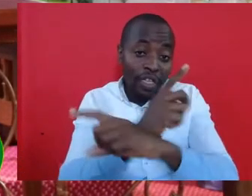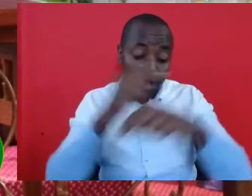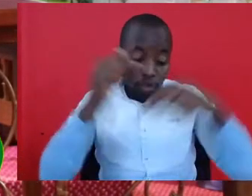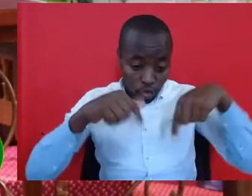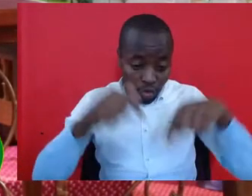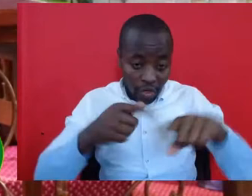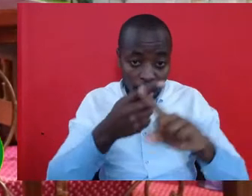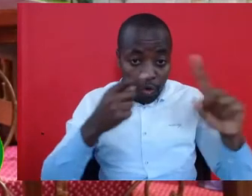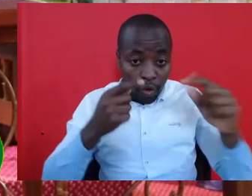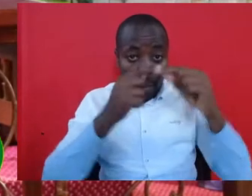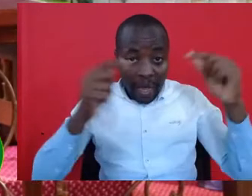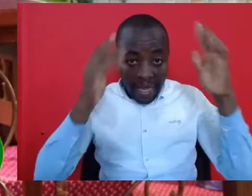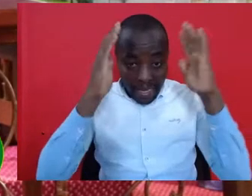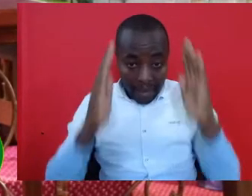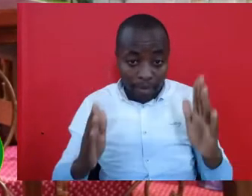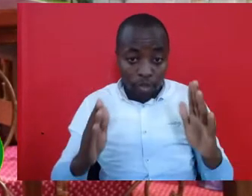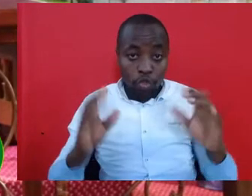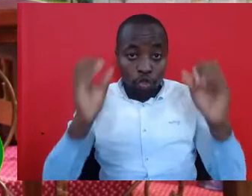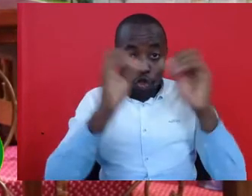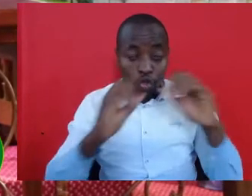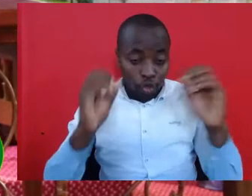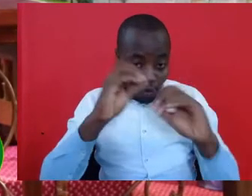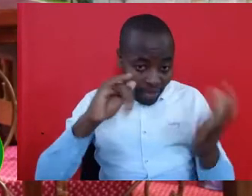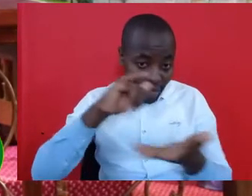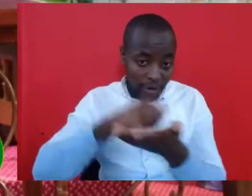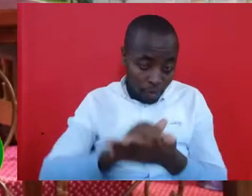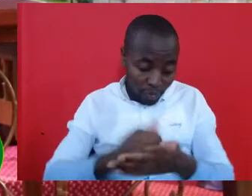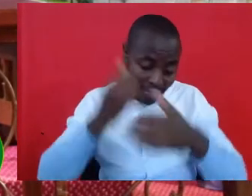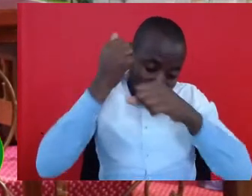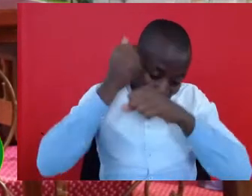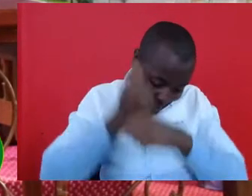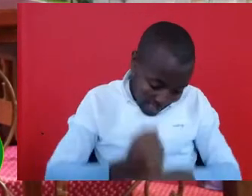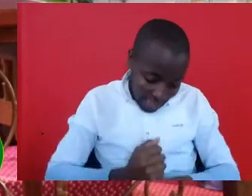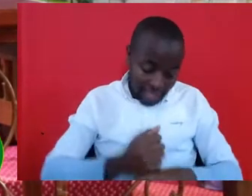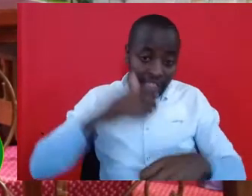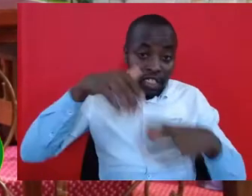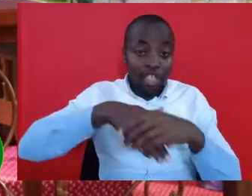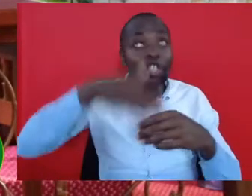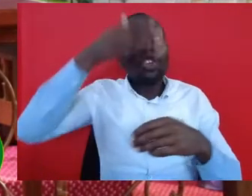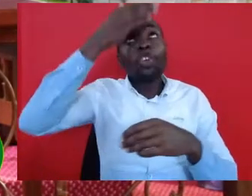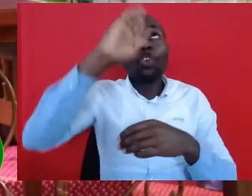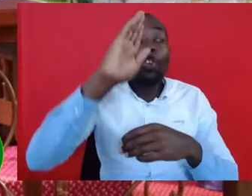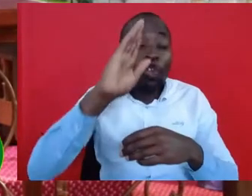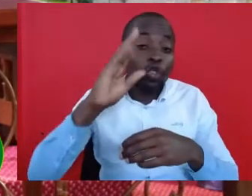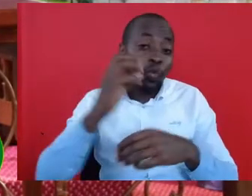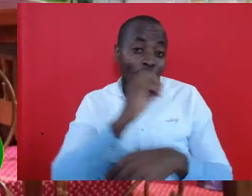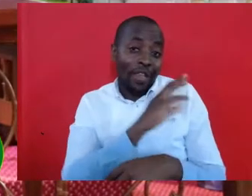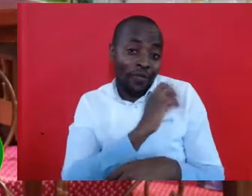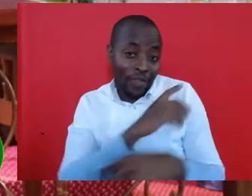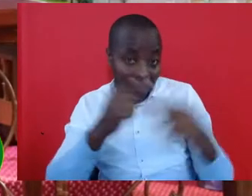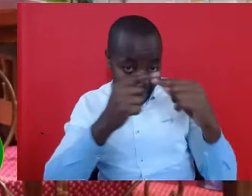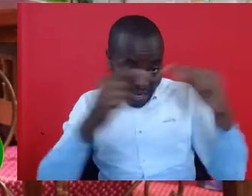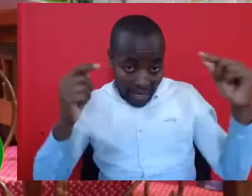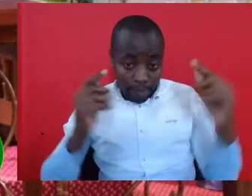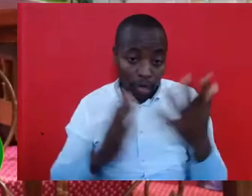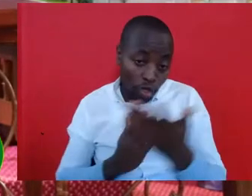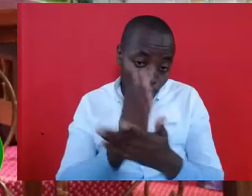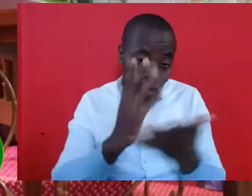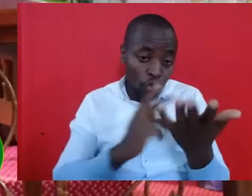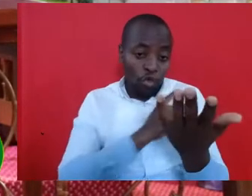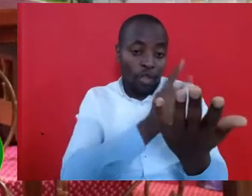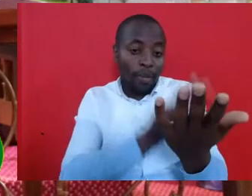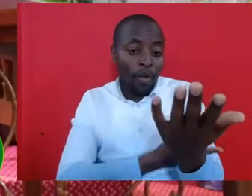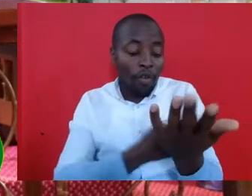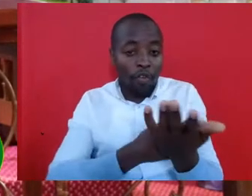mashambulio yote ya adui zetu, ili tutungia ulinzi wako, tusiogope nguvu za adui wowote, kwa uwezo wa Yesu Kristo